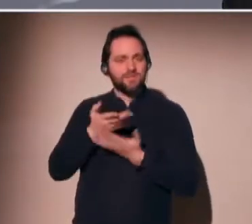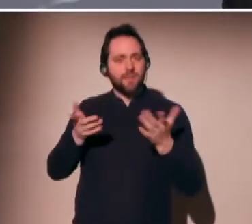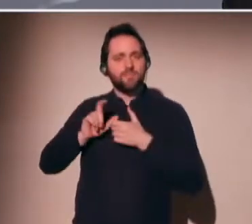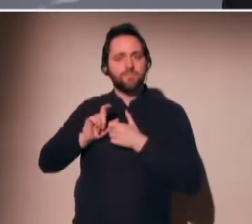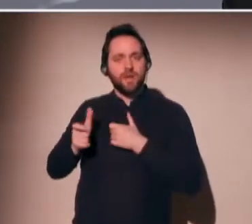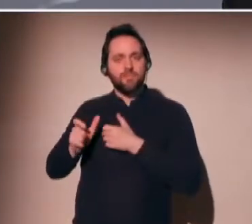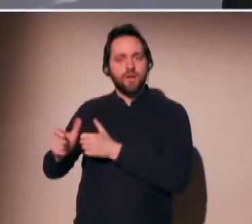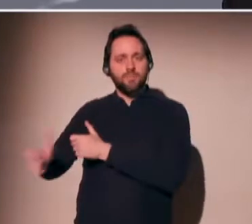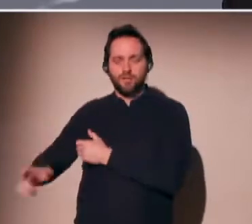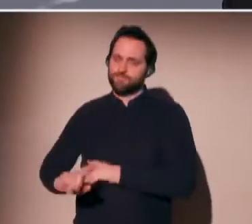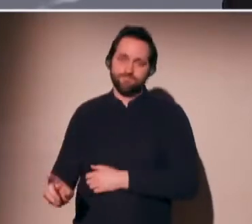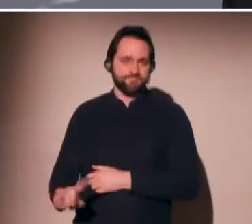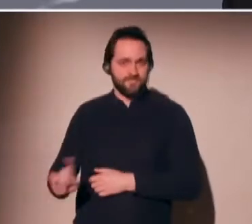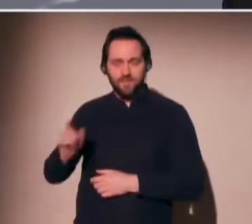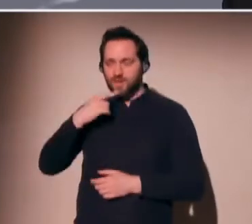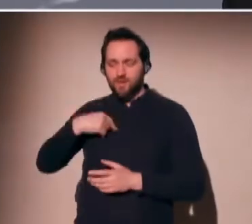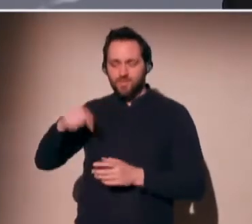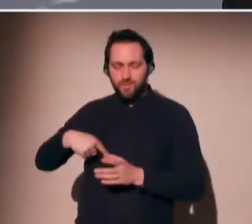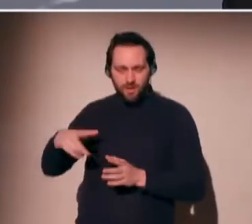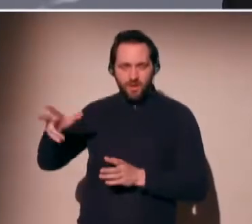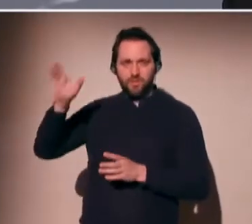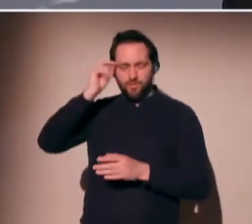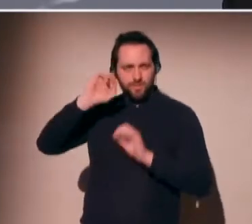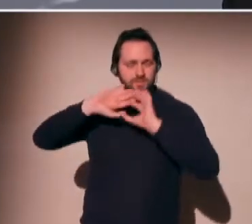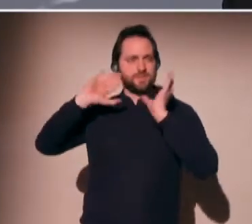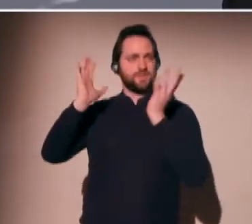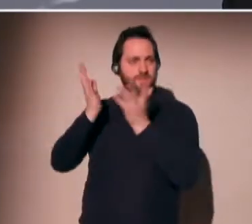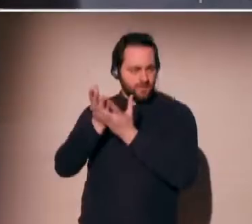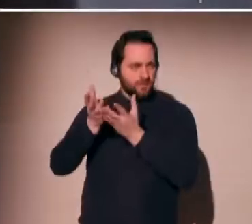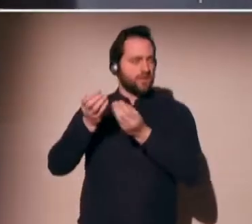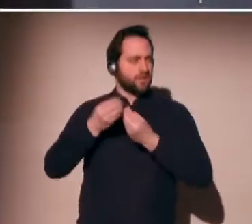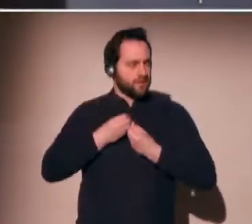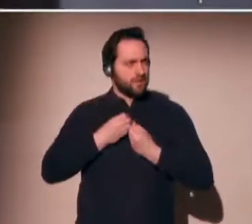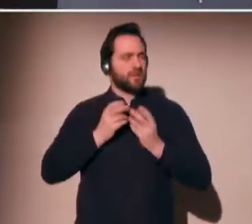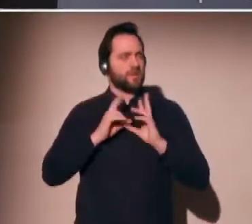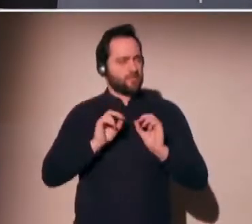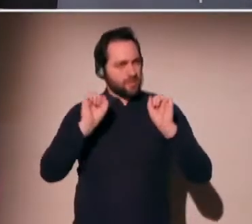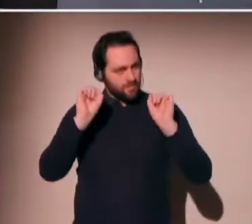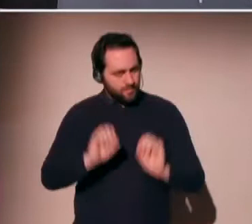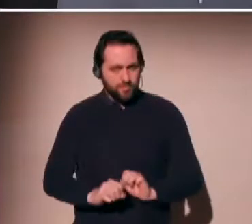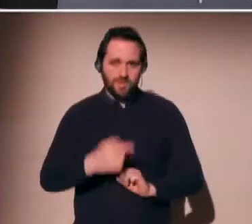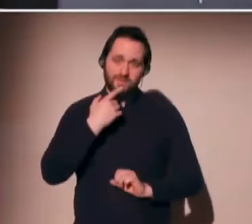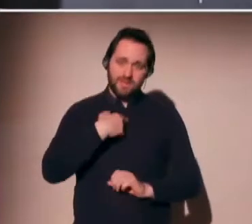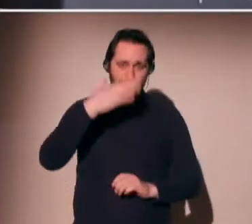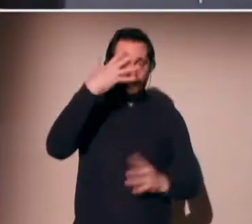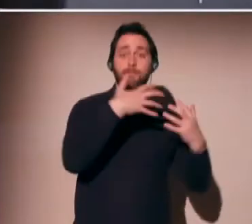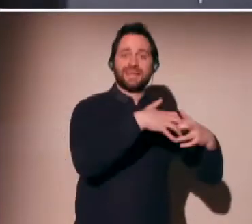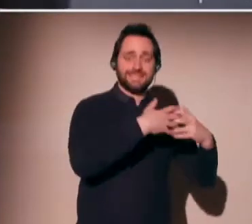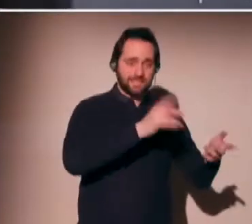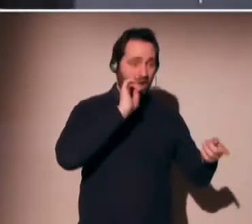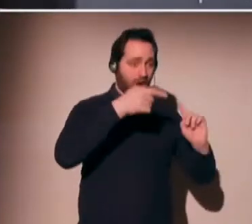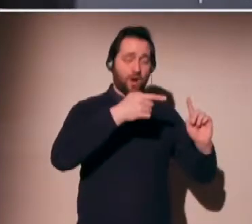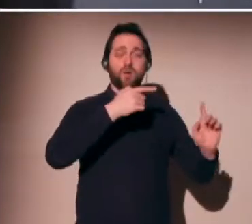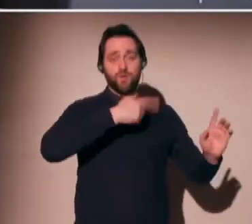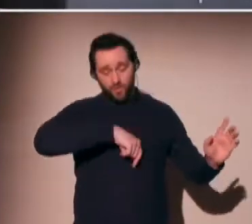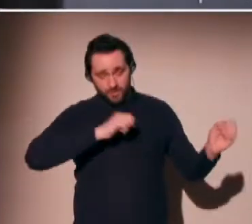savoir réagir par rapport aux erreurs potentielles de la machine, notamment, et je pense que c'est très important ce que dit François,